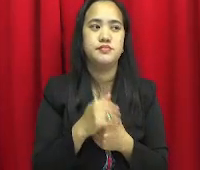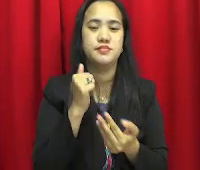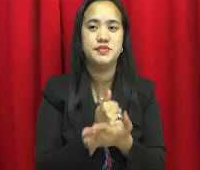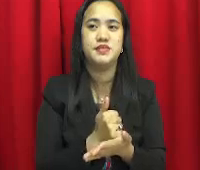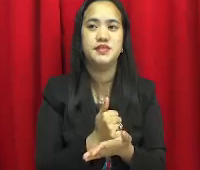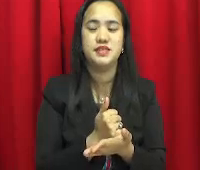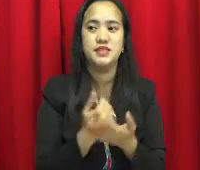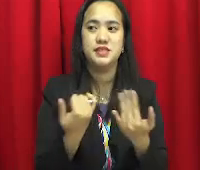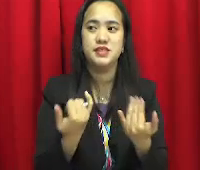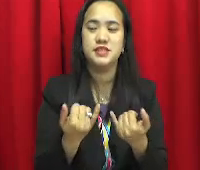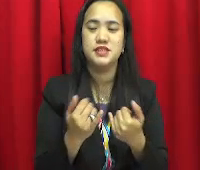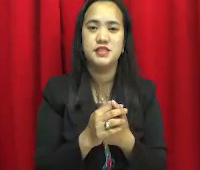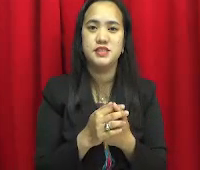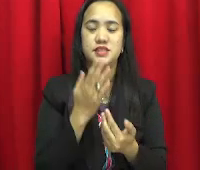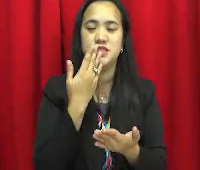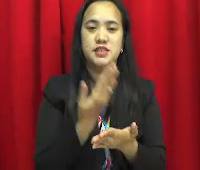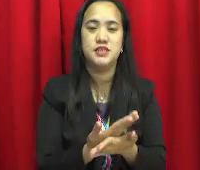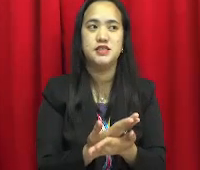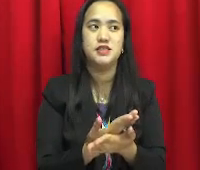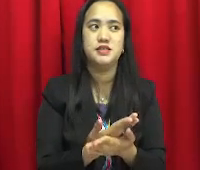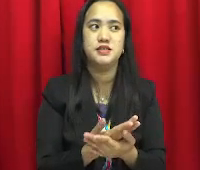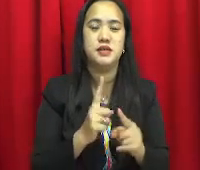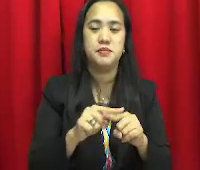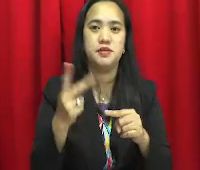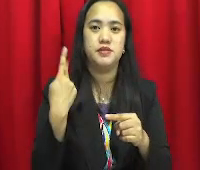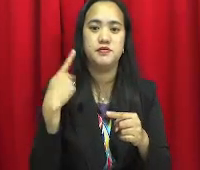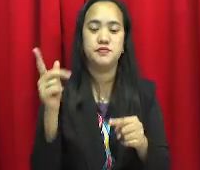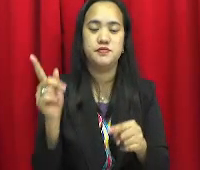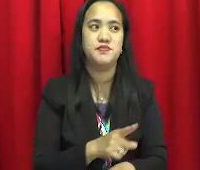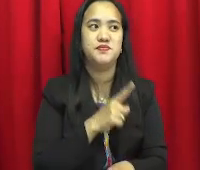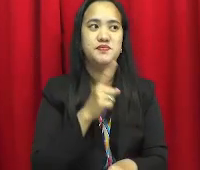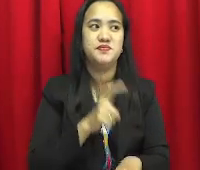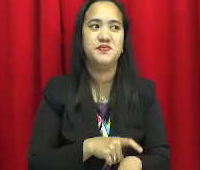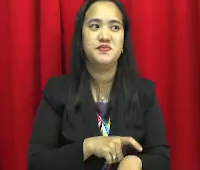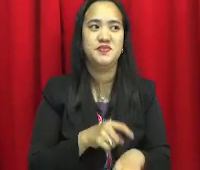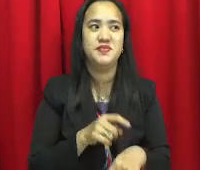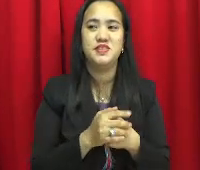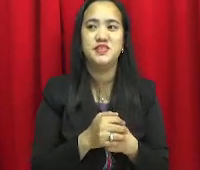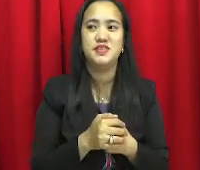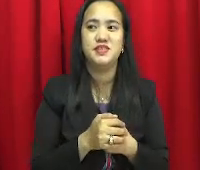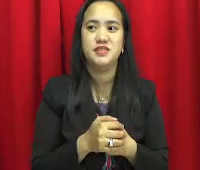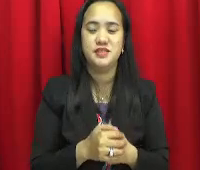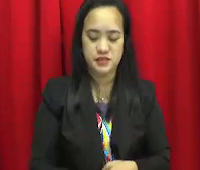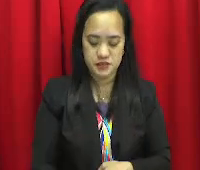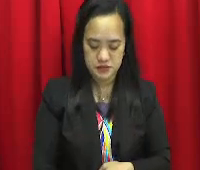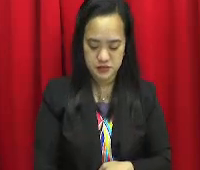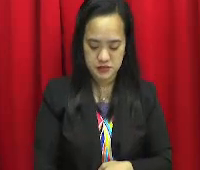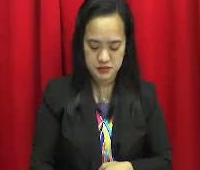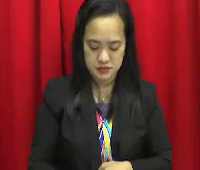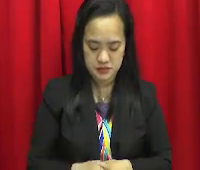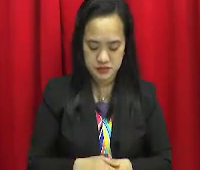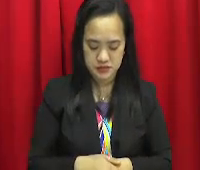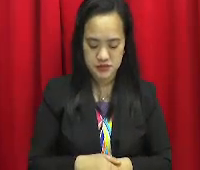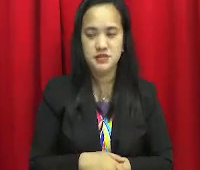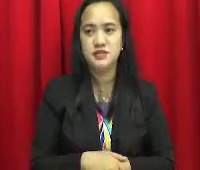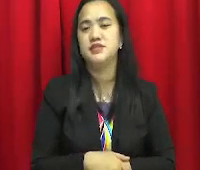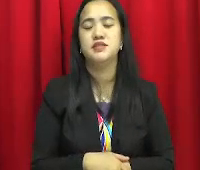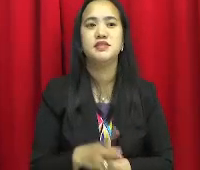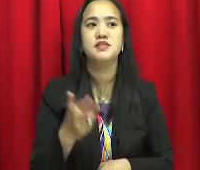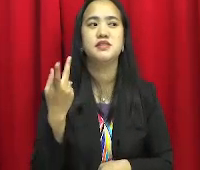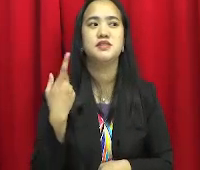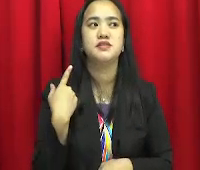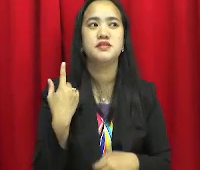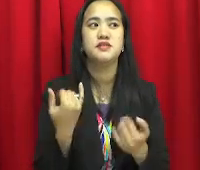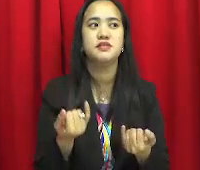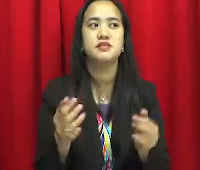muna. Lesley, at medyo malaki-laki na yung overtime natin. Di man ang guest na. Wala man tumutulong, wala